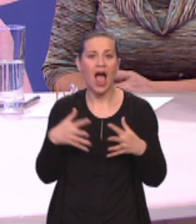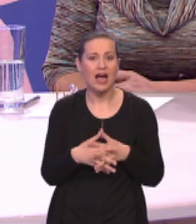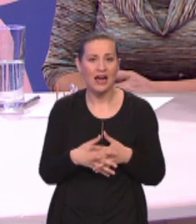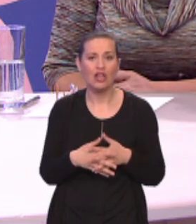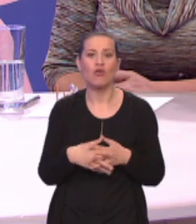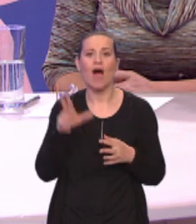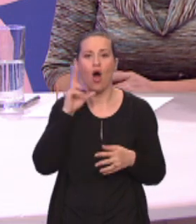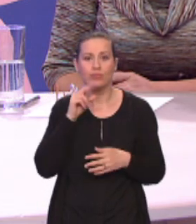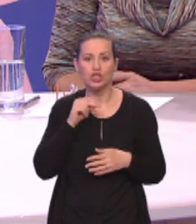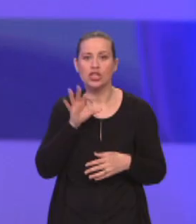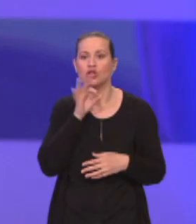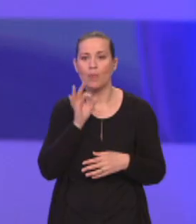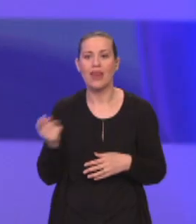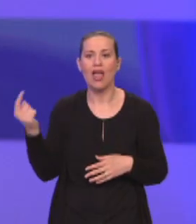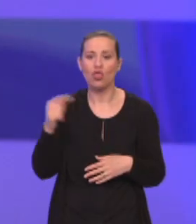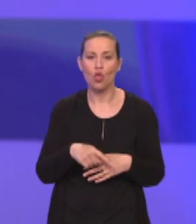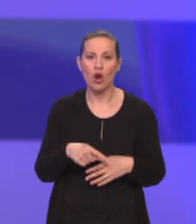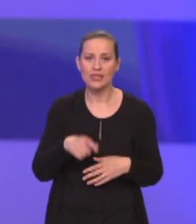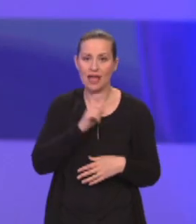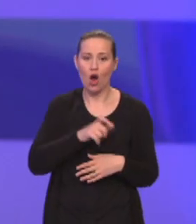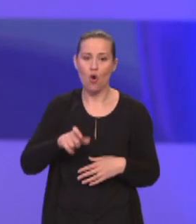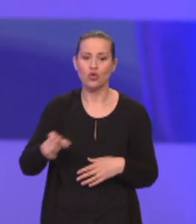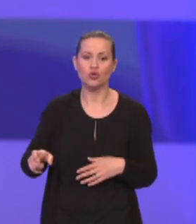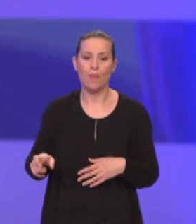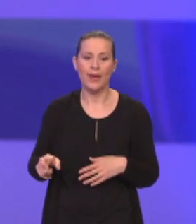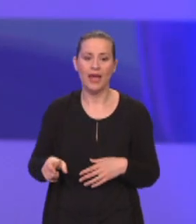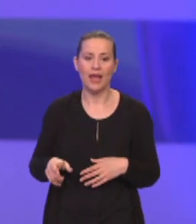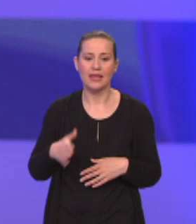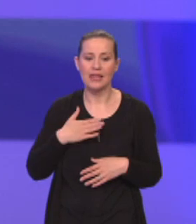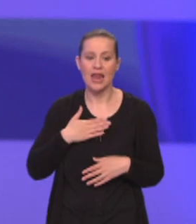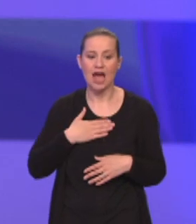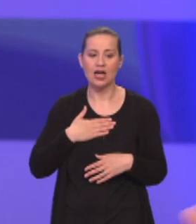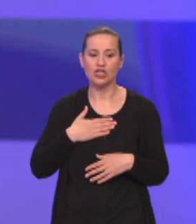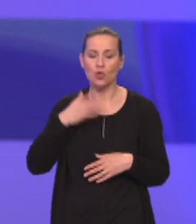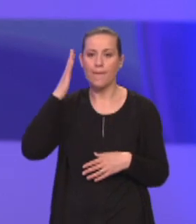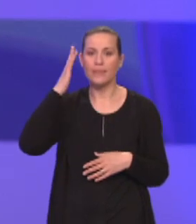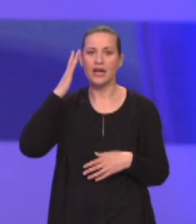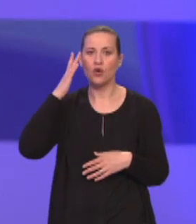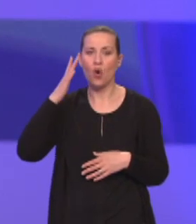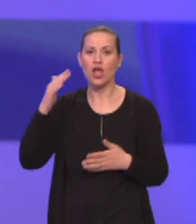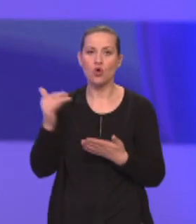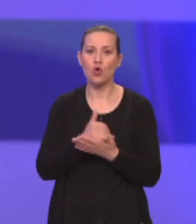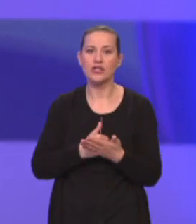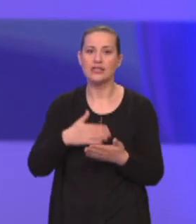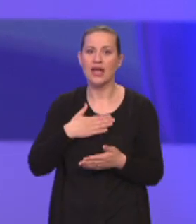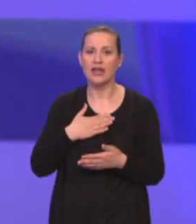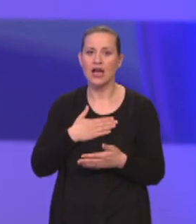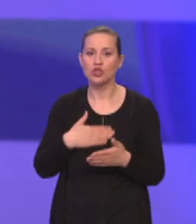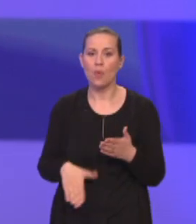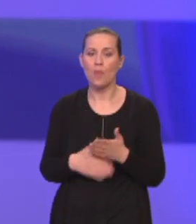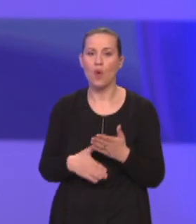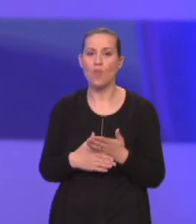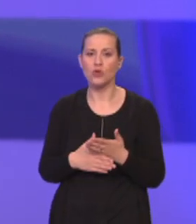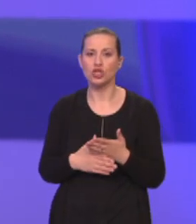svih tih županija dolaze nama osobe na našu, ajmo reći, skrb i koriste našu pomoć i